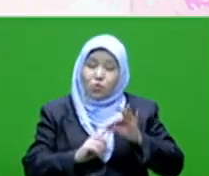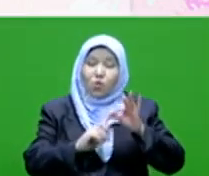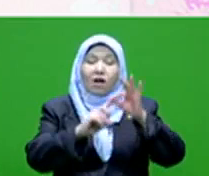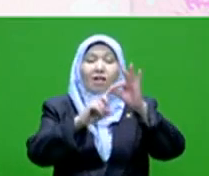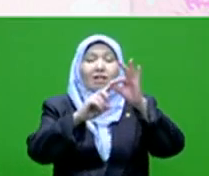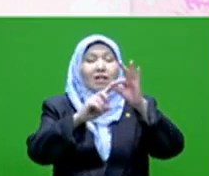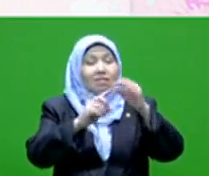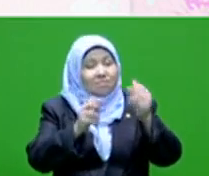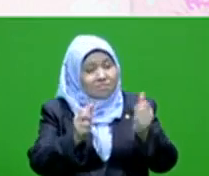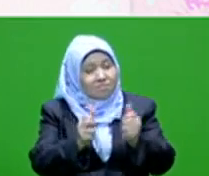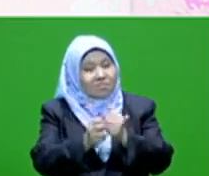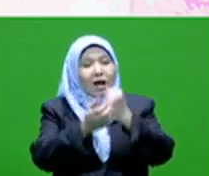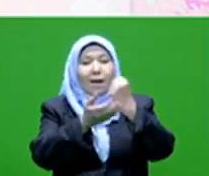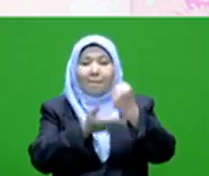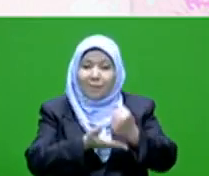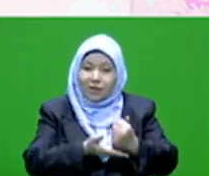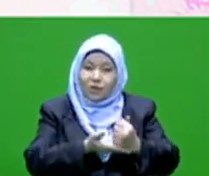إلا